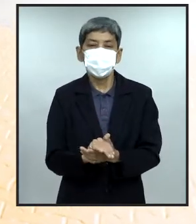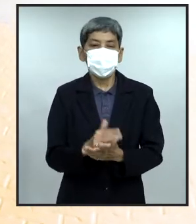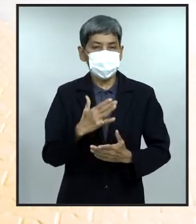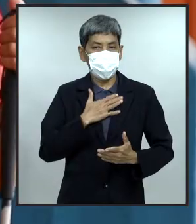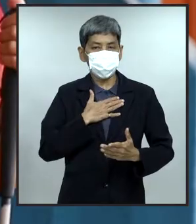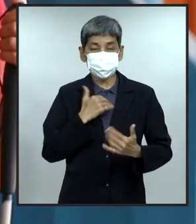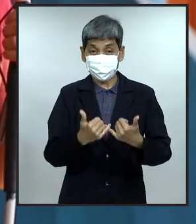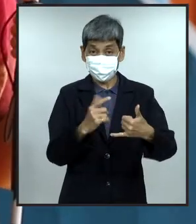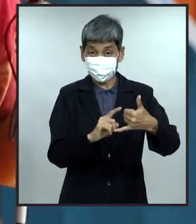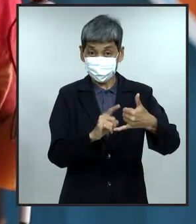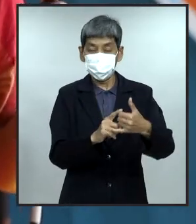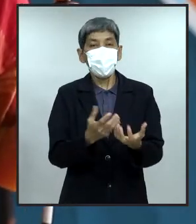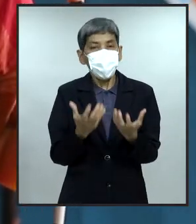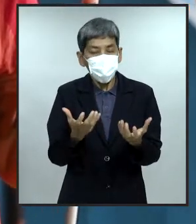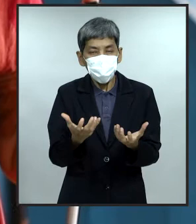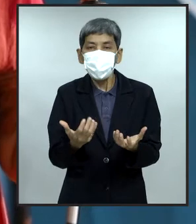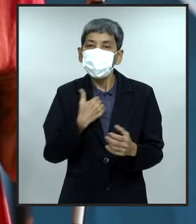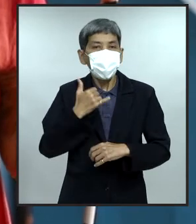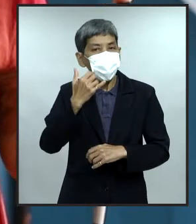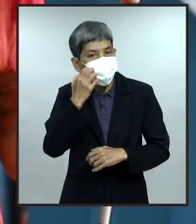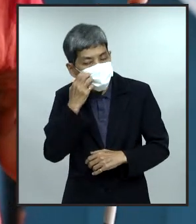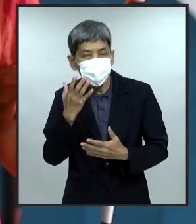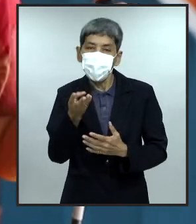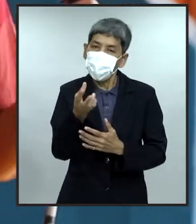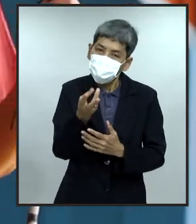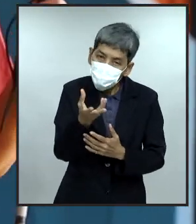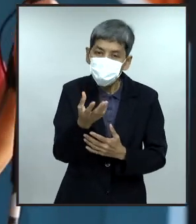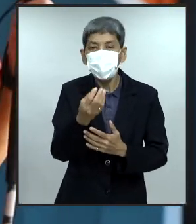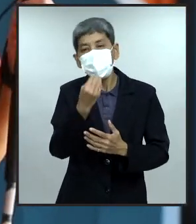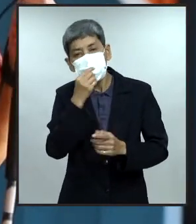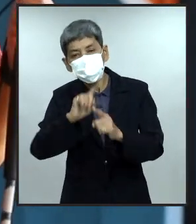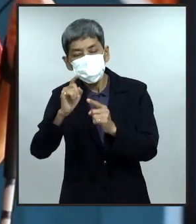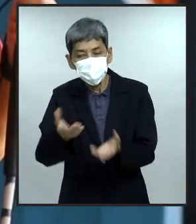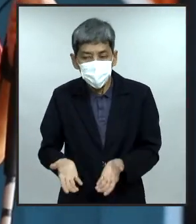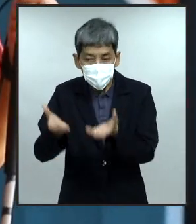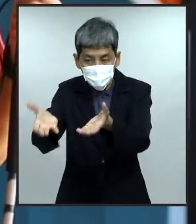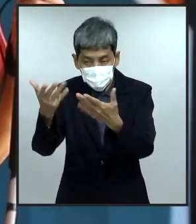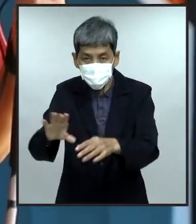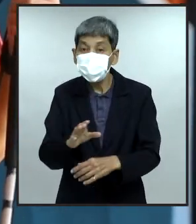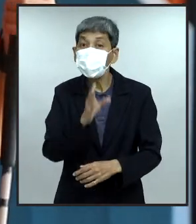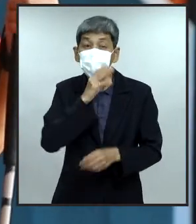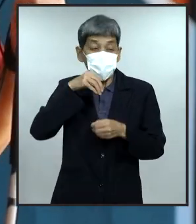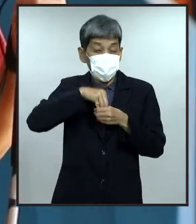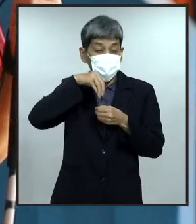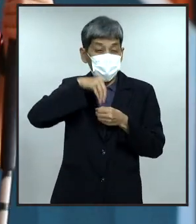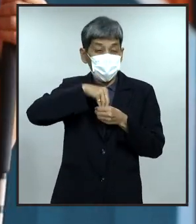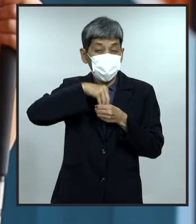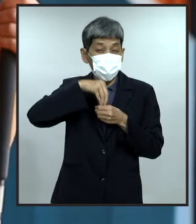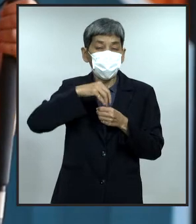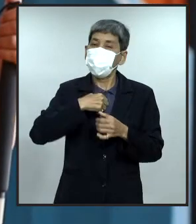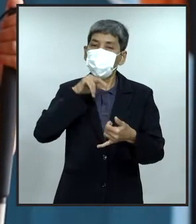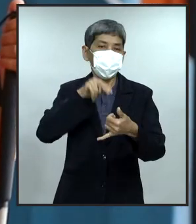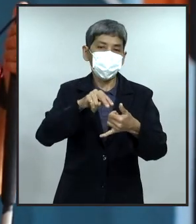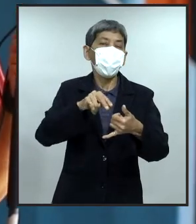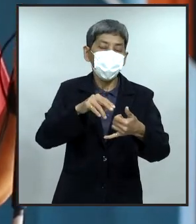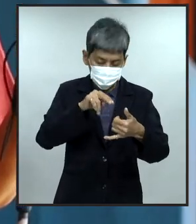ส่งอุปกรณ์ส่งโทรศัพท์ส่งข้าวสารอาหารแห้งส่งอะไรไปเพราะว่าถ้าเขาอยู่ที่นี่ยังไงเราก็ดูแลเขาอ